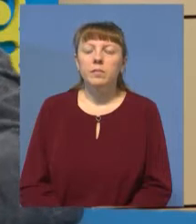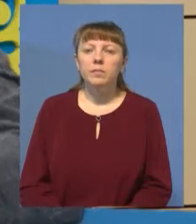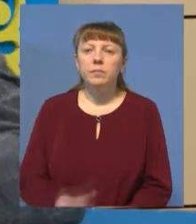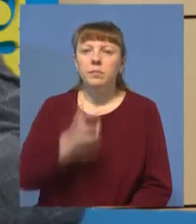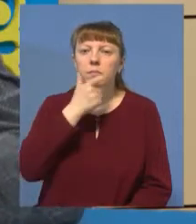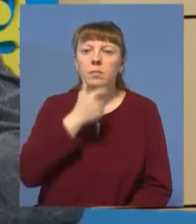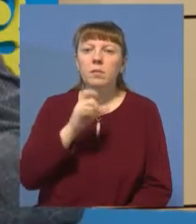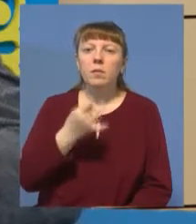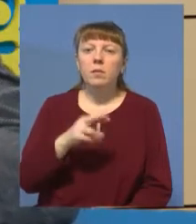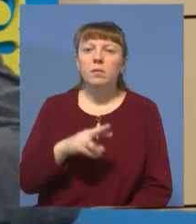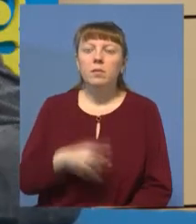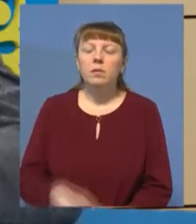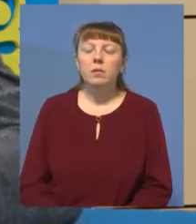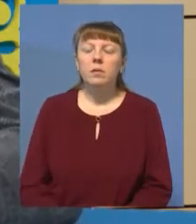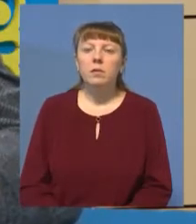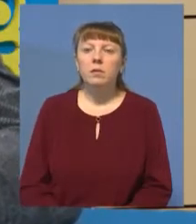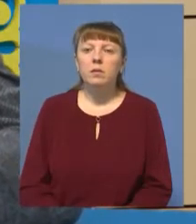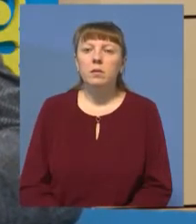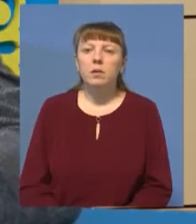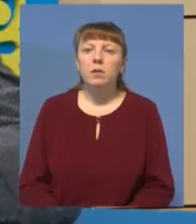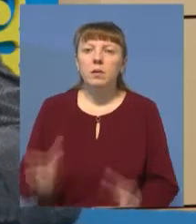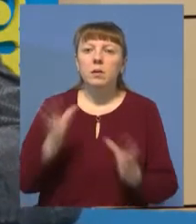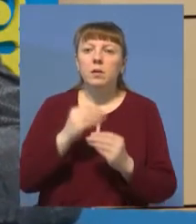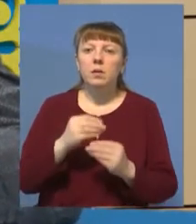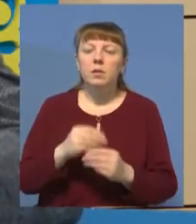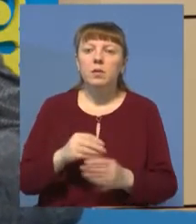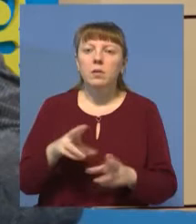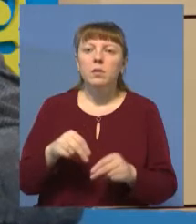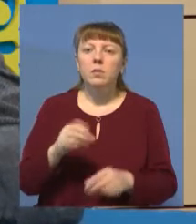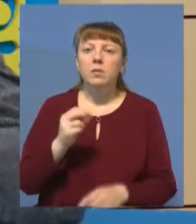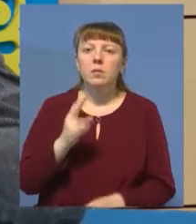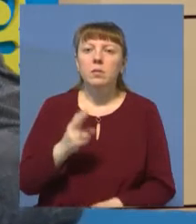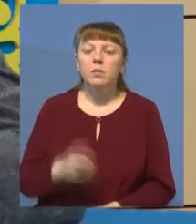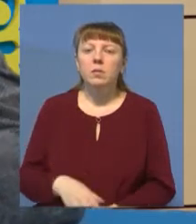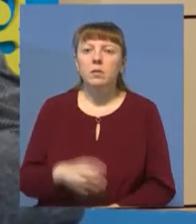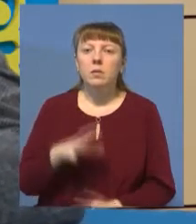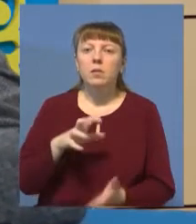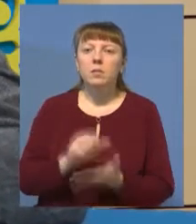культура потребителя? То есть он успевает, допустим, получить чек, его